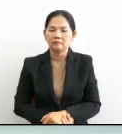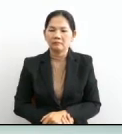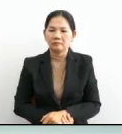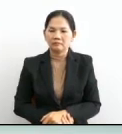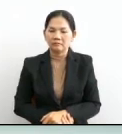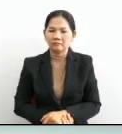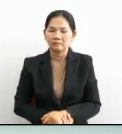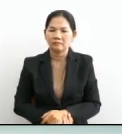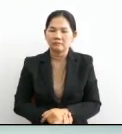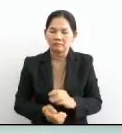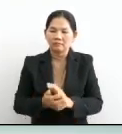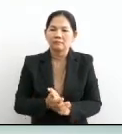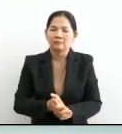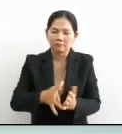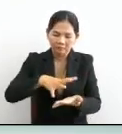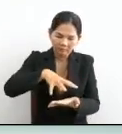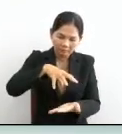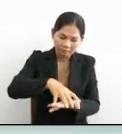chia mà sáu mì